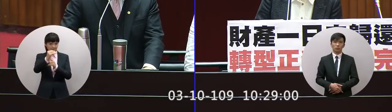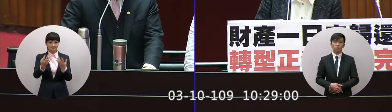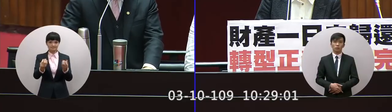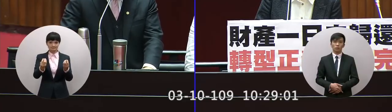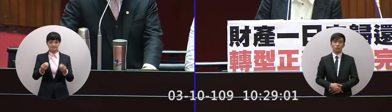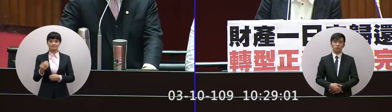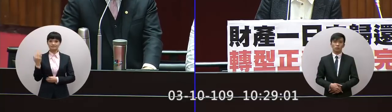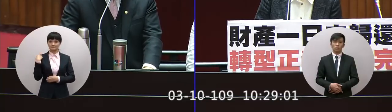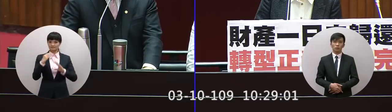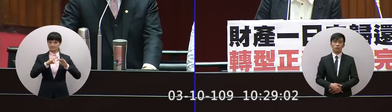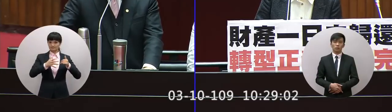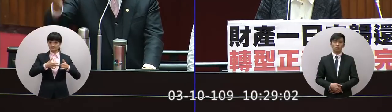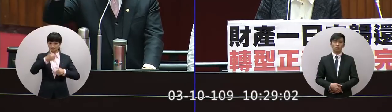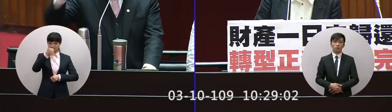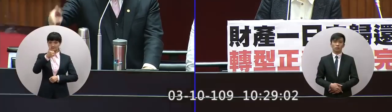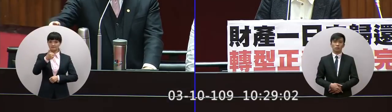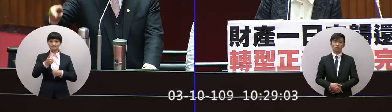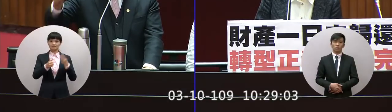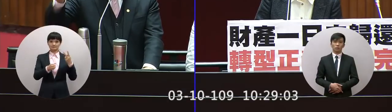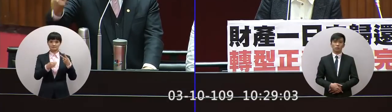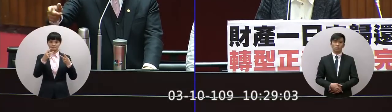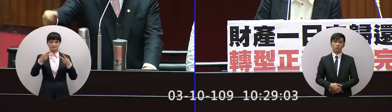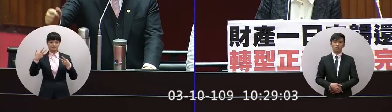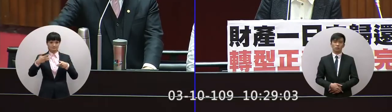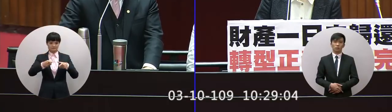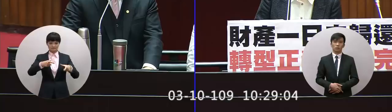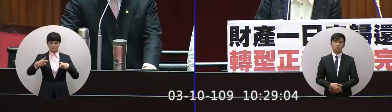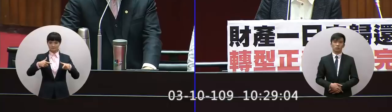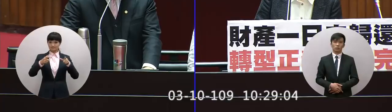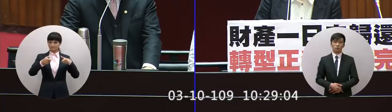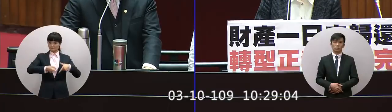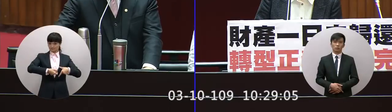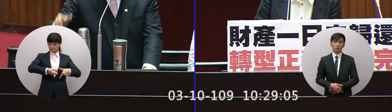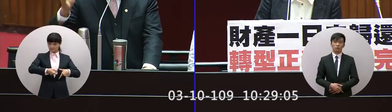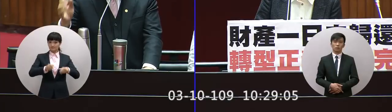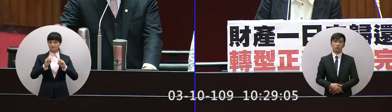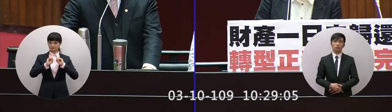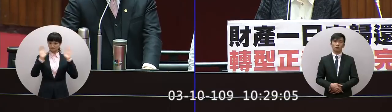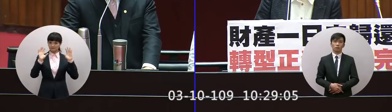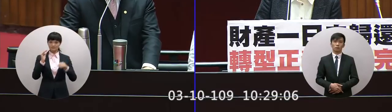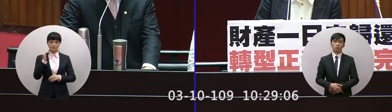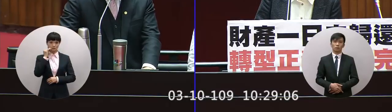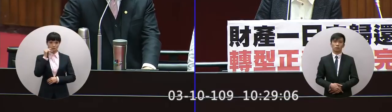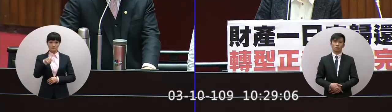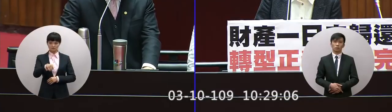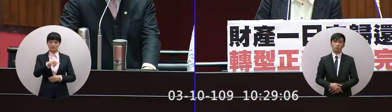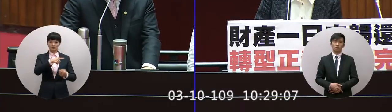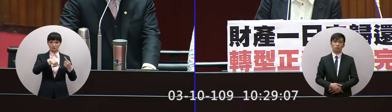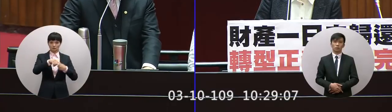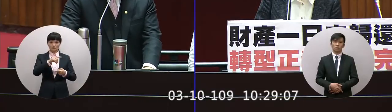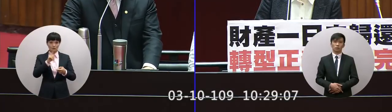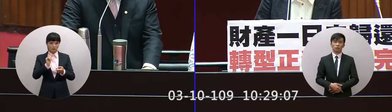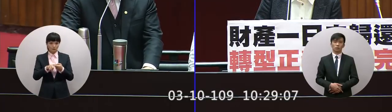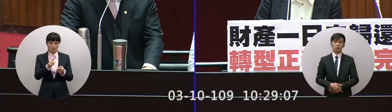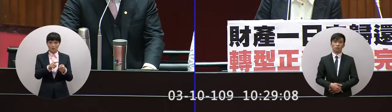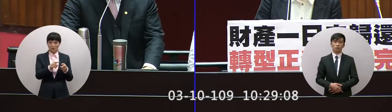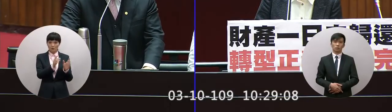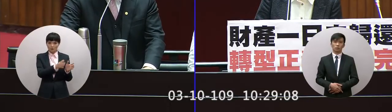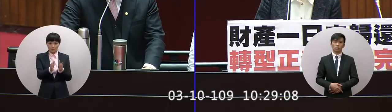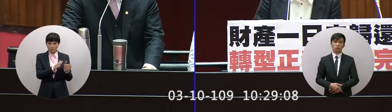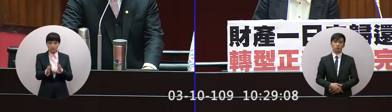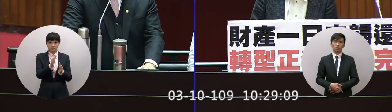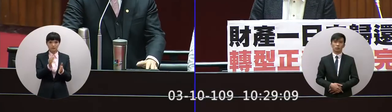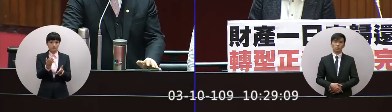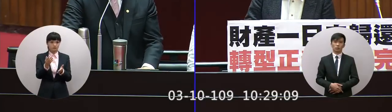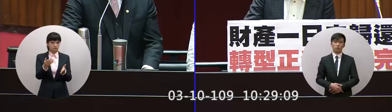公开宣誓说只要促转工作还没有完成就有继续存在的必要，我们会依